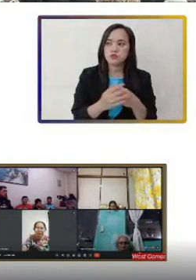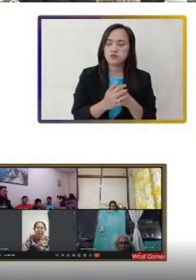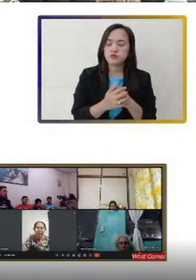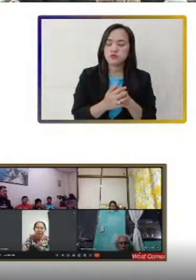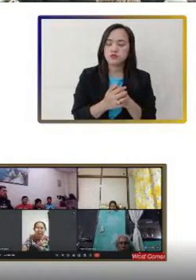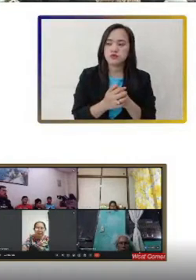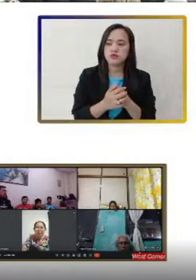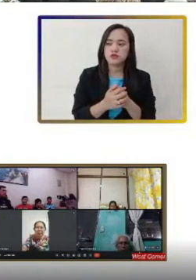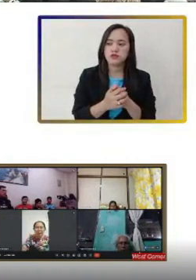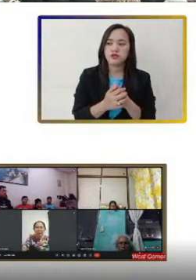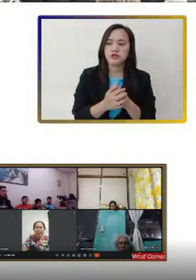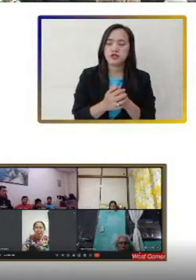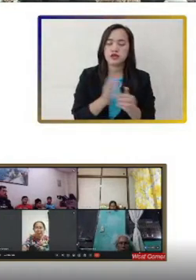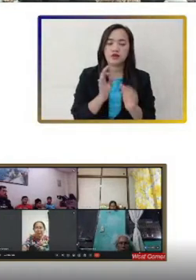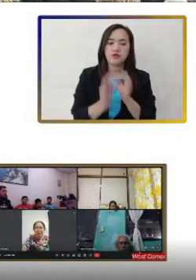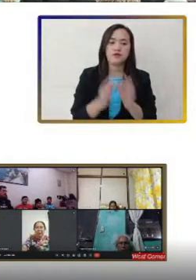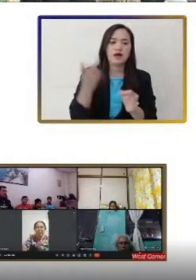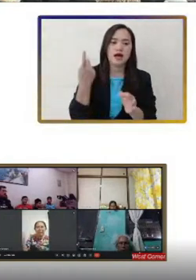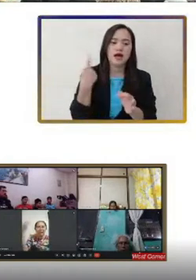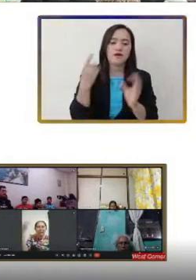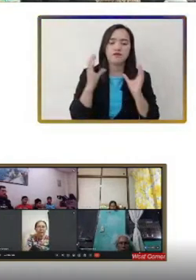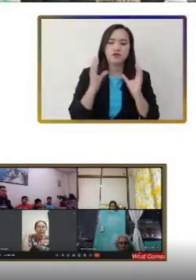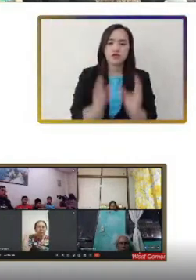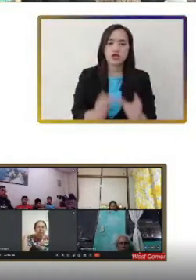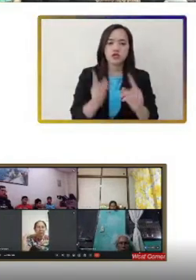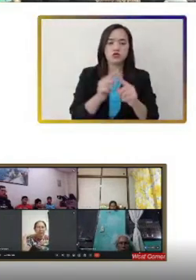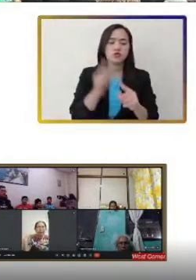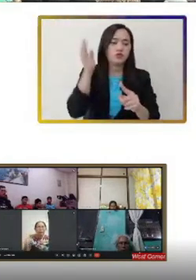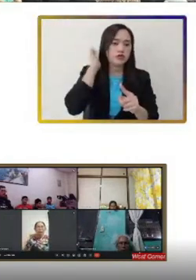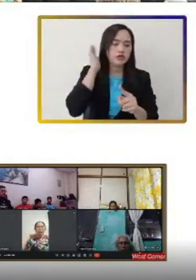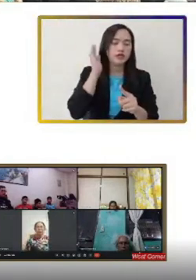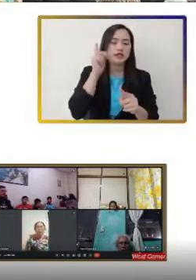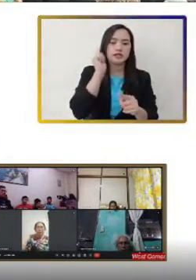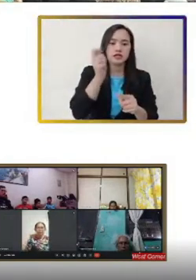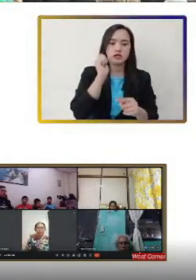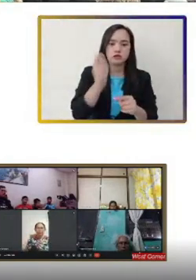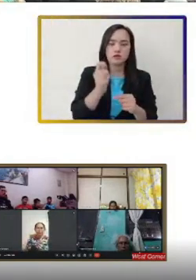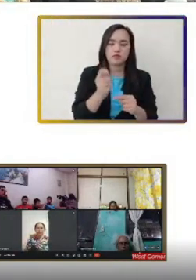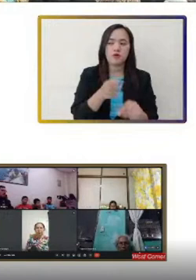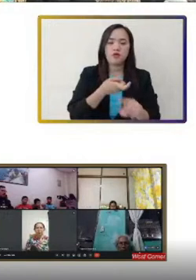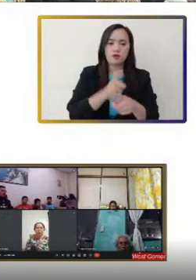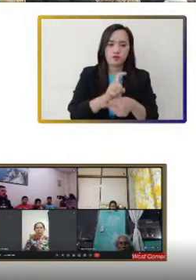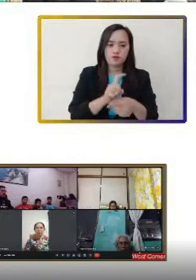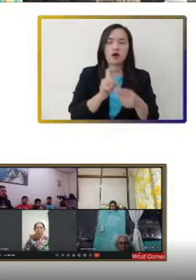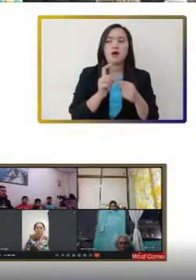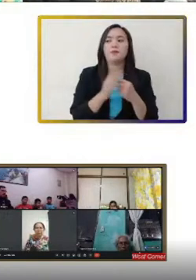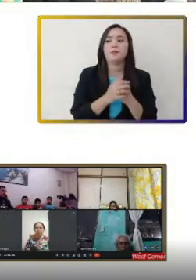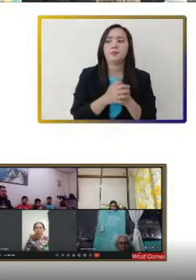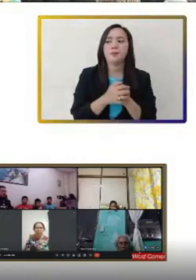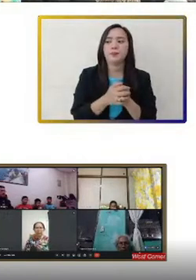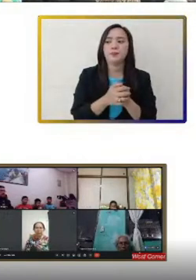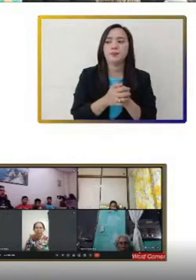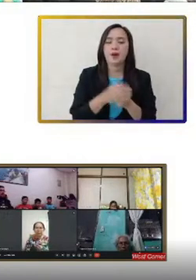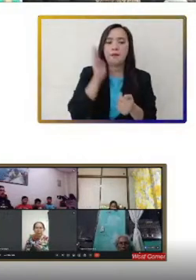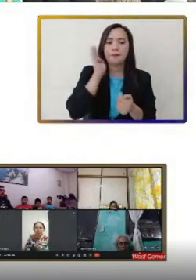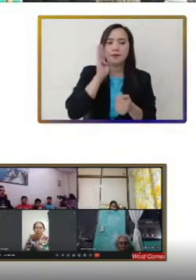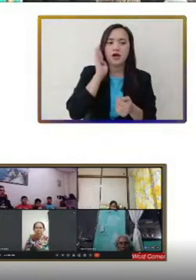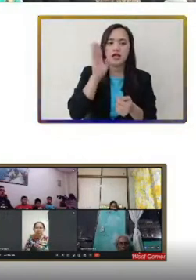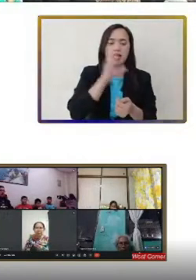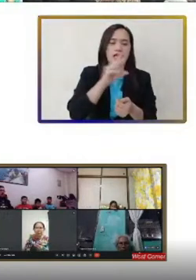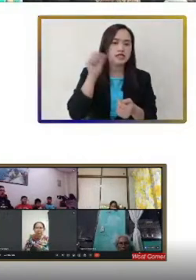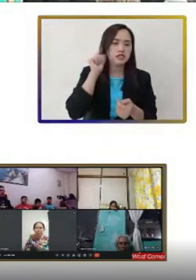meron tayong pagkataon na makakarinig ng testimony mula sa mga kapatiran natin na galing sa ibang